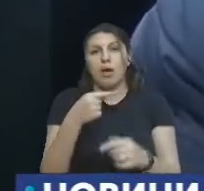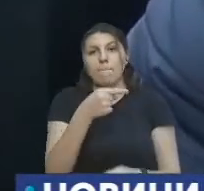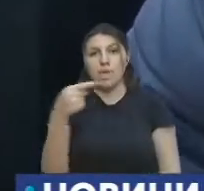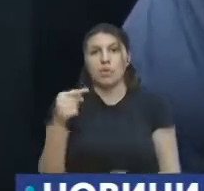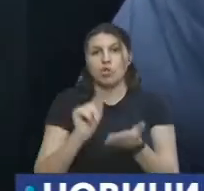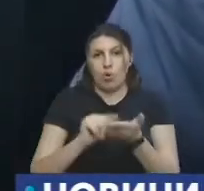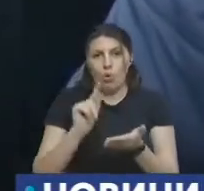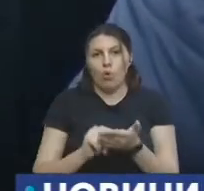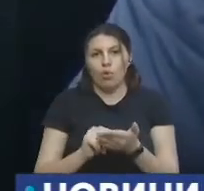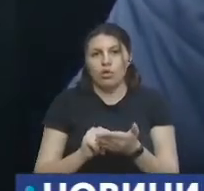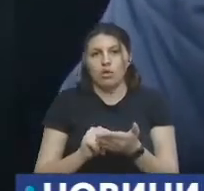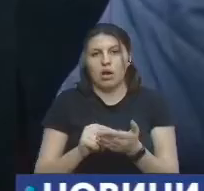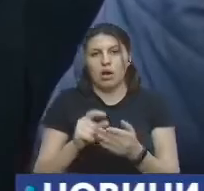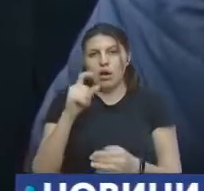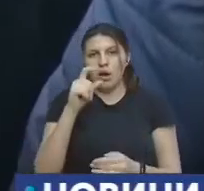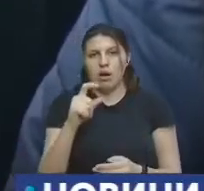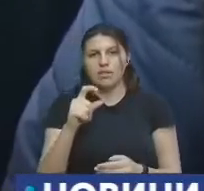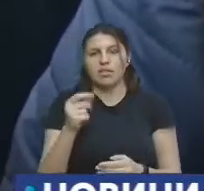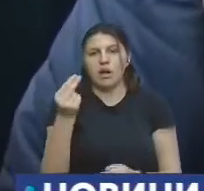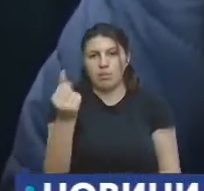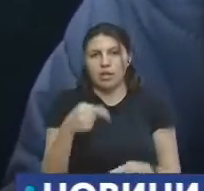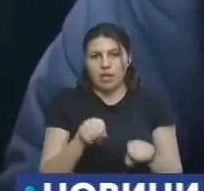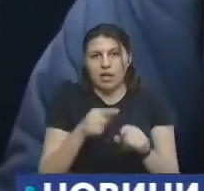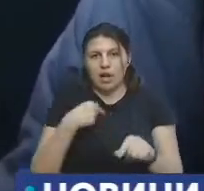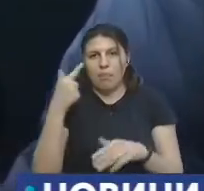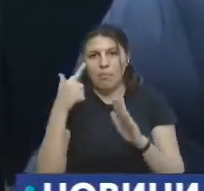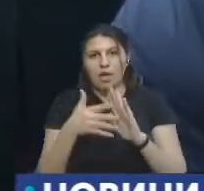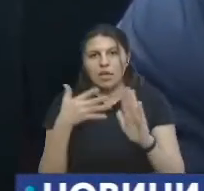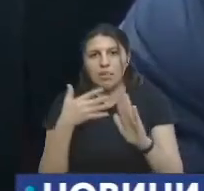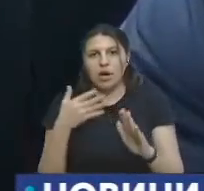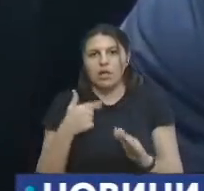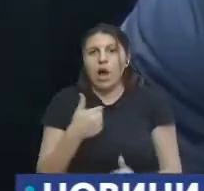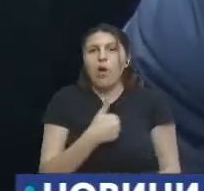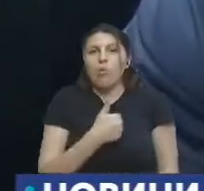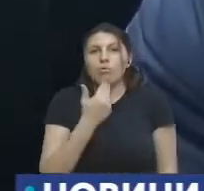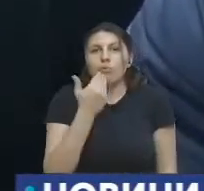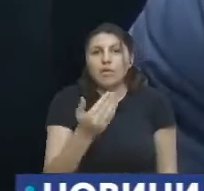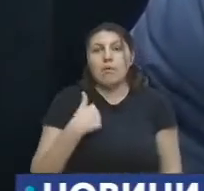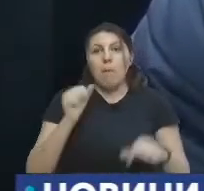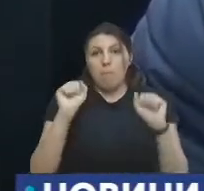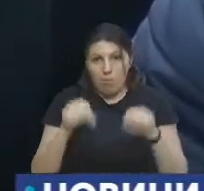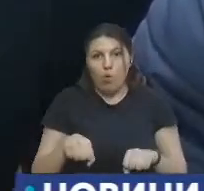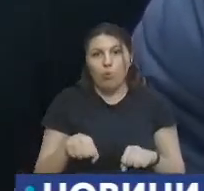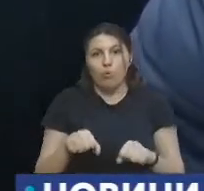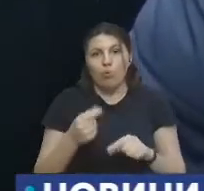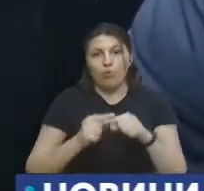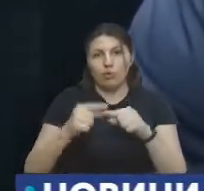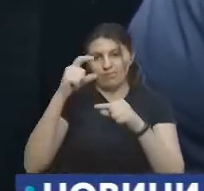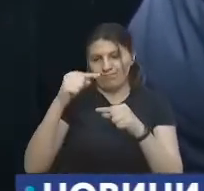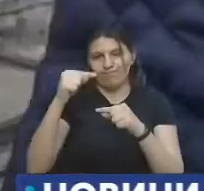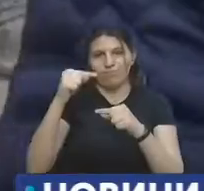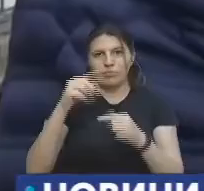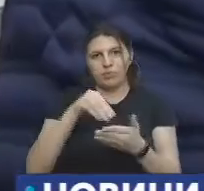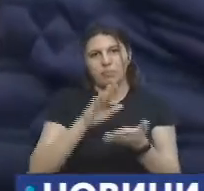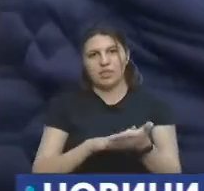льгота. Різниця в оплаті. Так я розумію. Я оце хочу спросити, можу я тут оцей розрахунок писати чи не